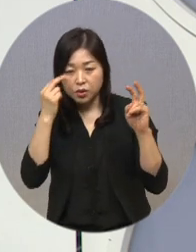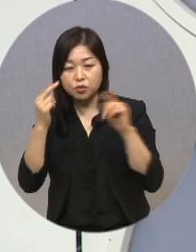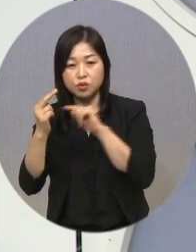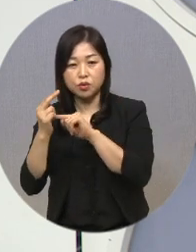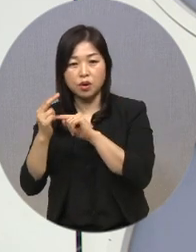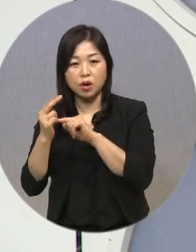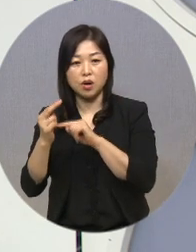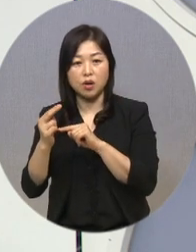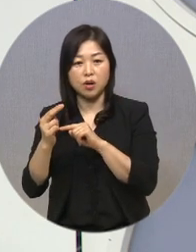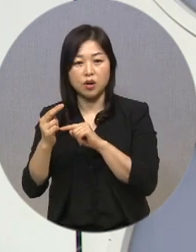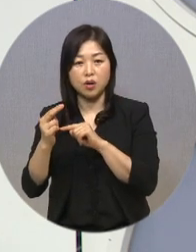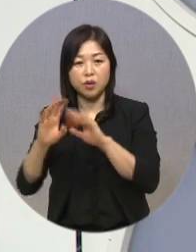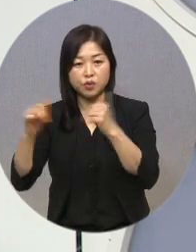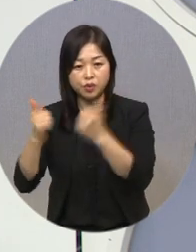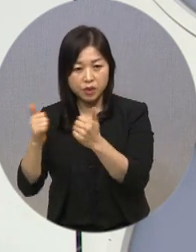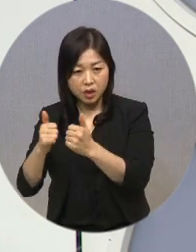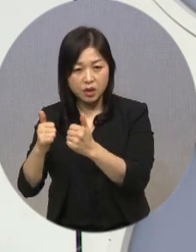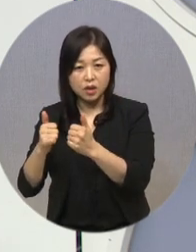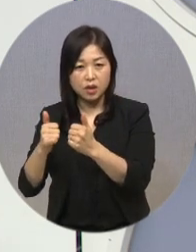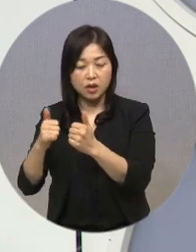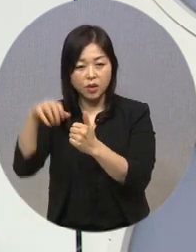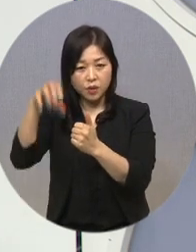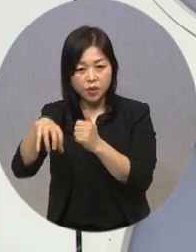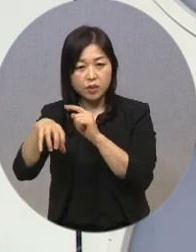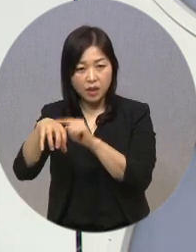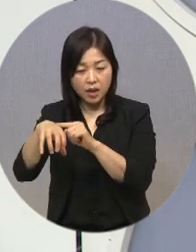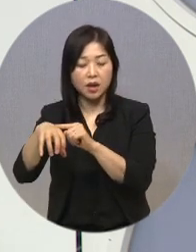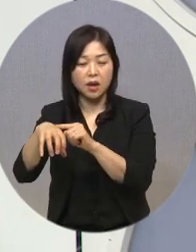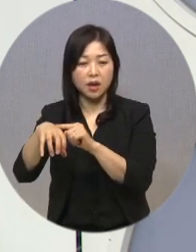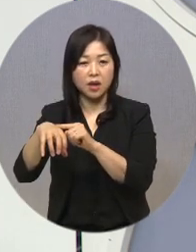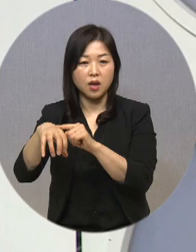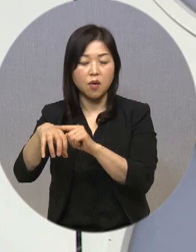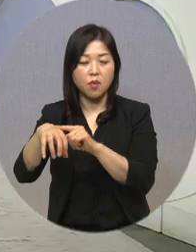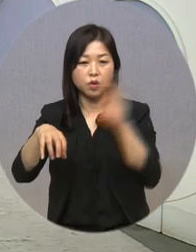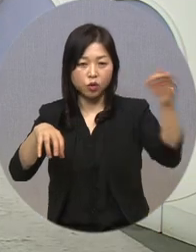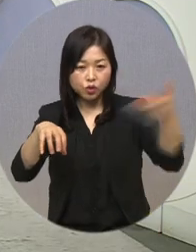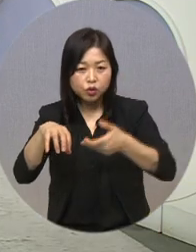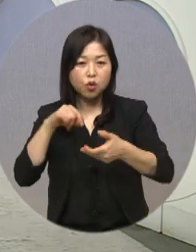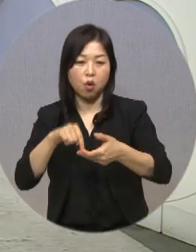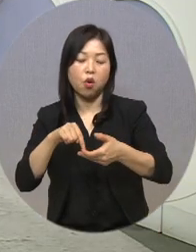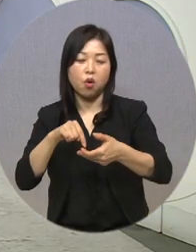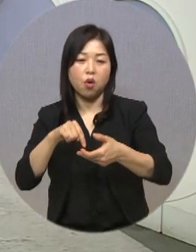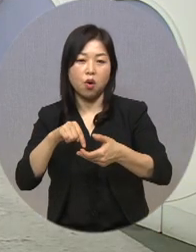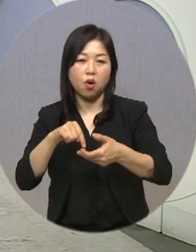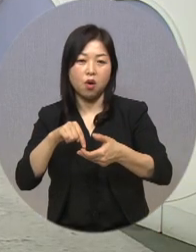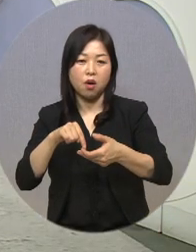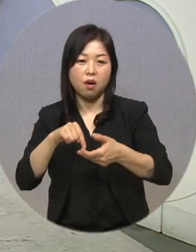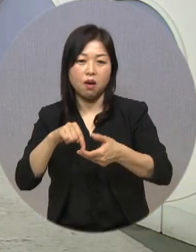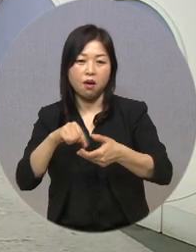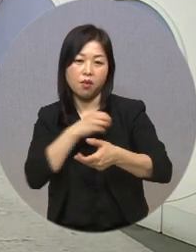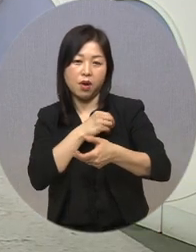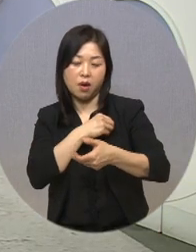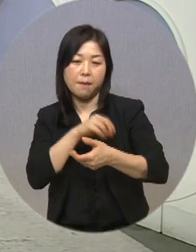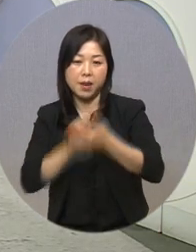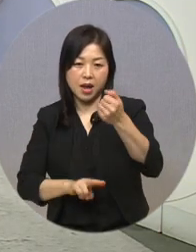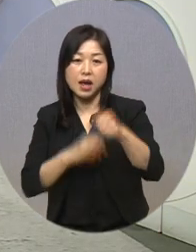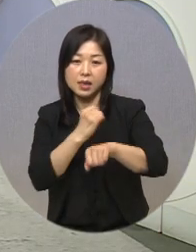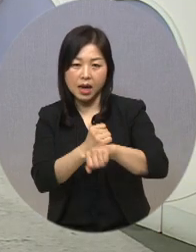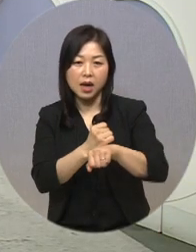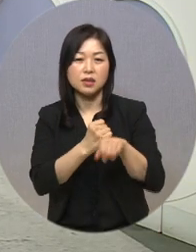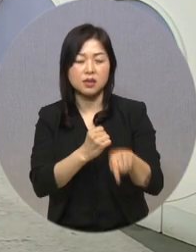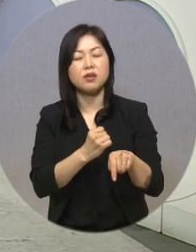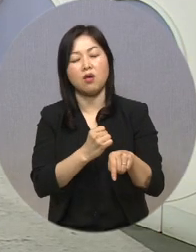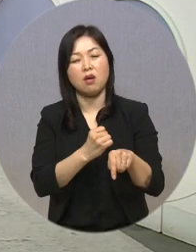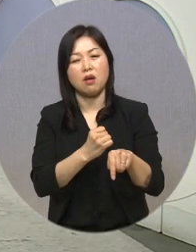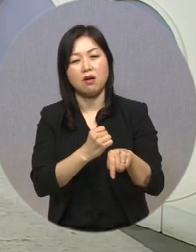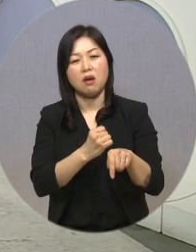같은 저거지만 예, 예. 돈을 주고 뭐 매수했느니 뭐 별의별 이게 지역국에서 더 이상 내가 못 하겠어요 이걸. 아,